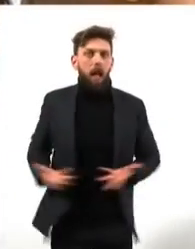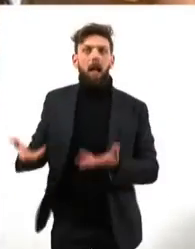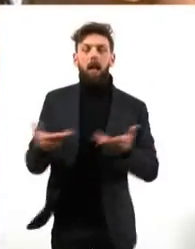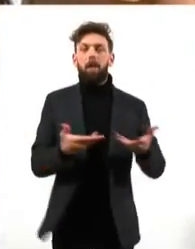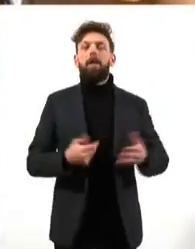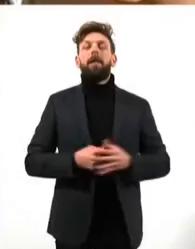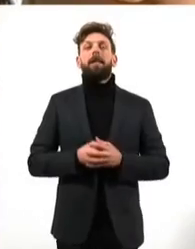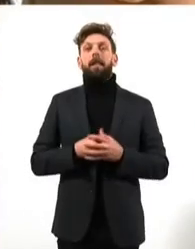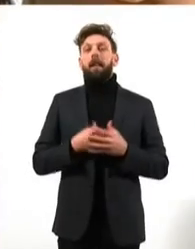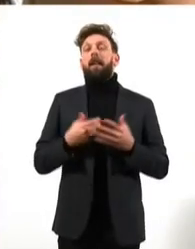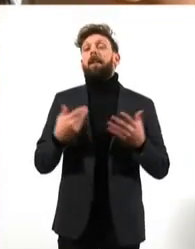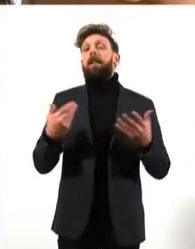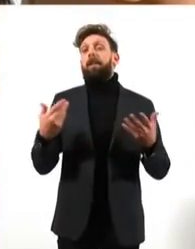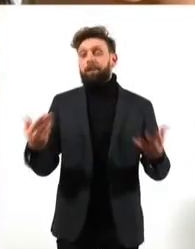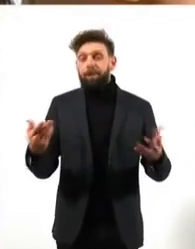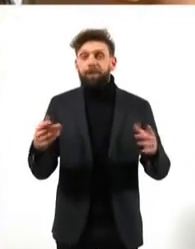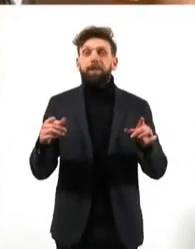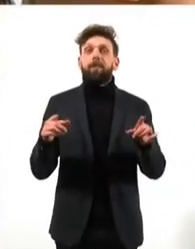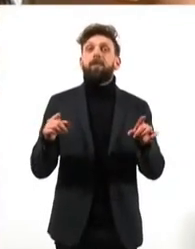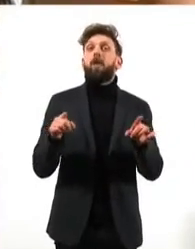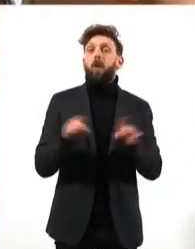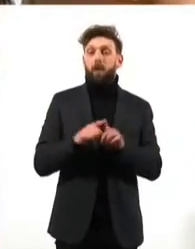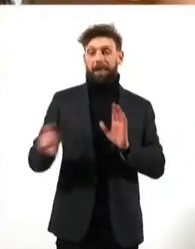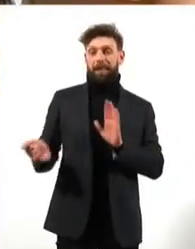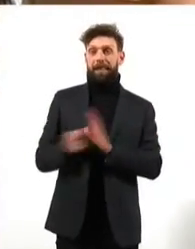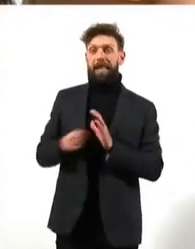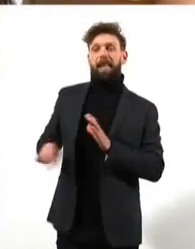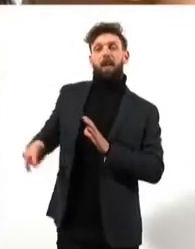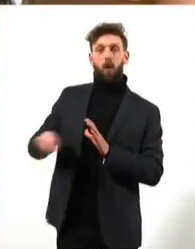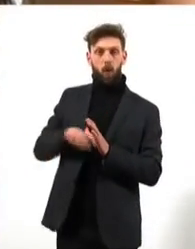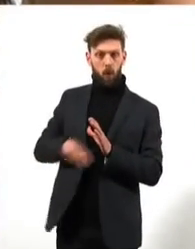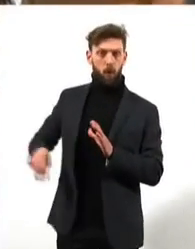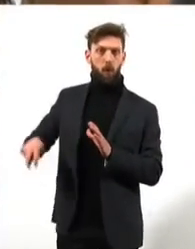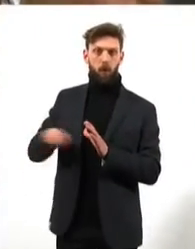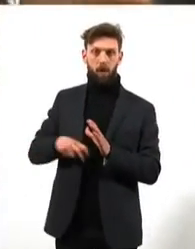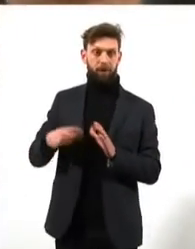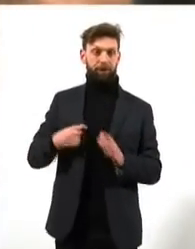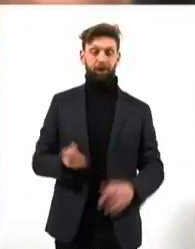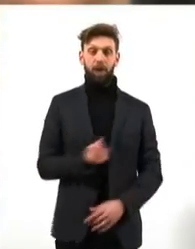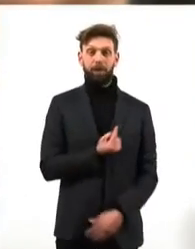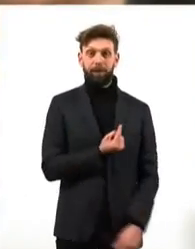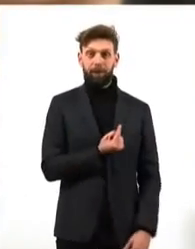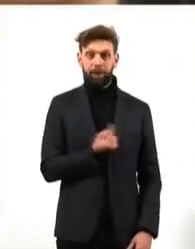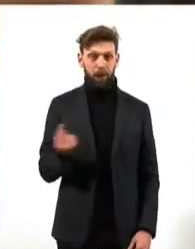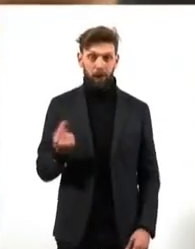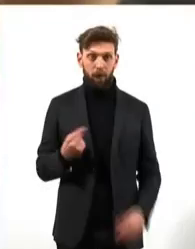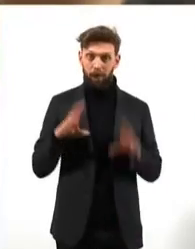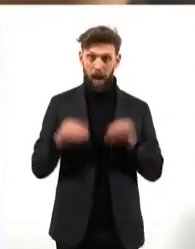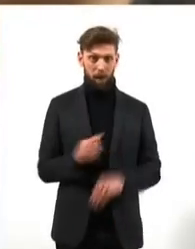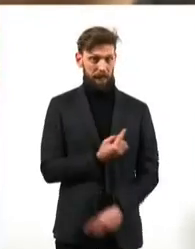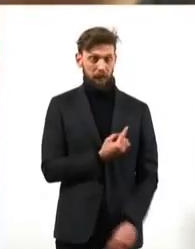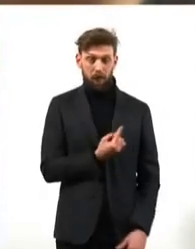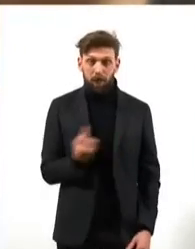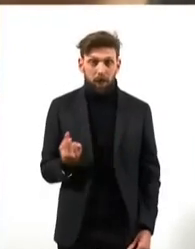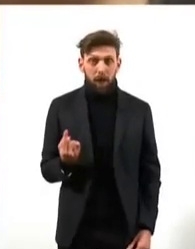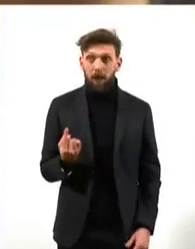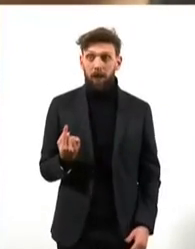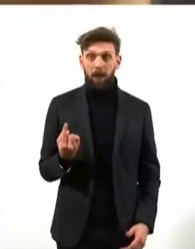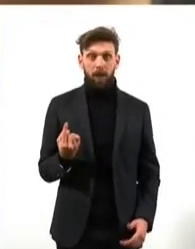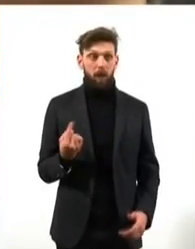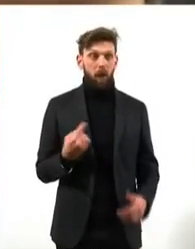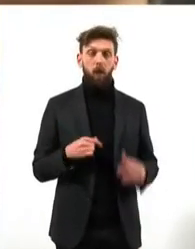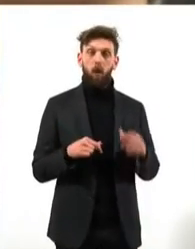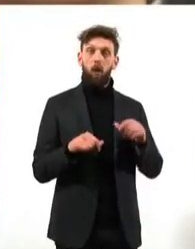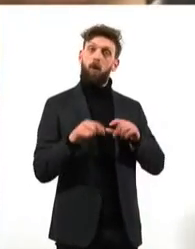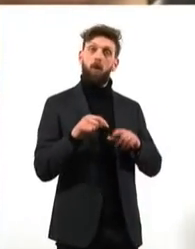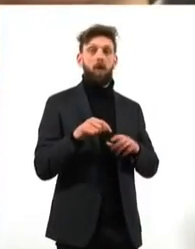Et aussi, il faut savoir que pendant le confinement, j'étais toute seule. Enfin, j'habitais toute seule. Donc, je devais payer mon